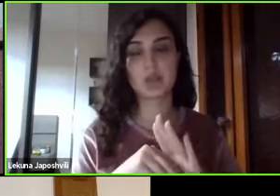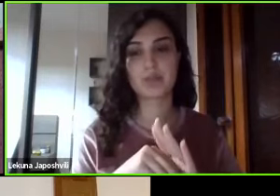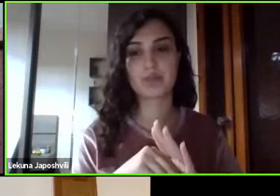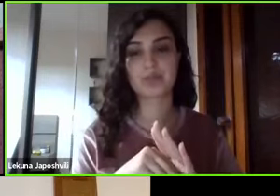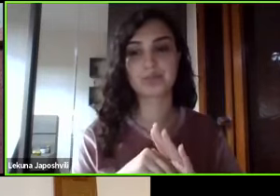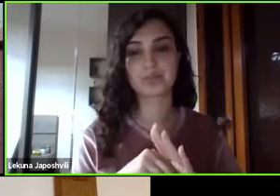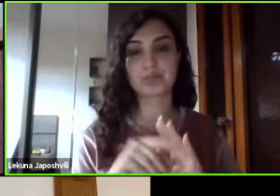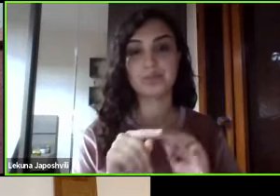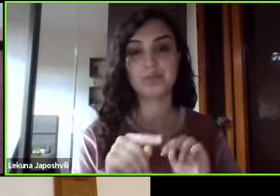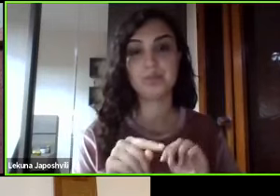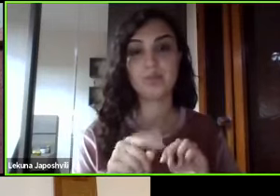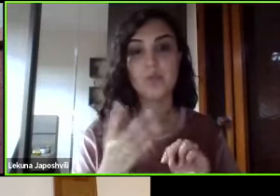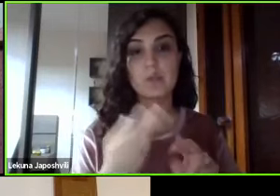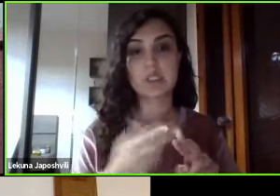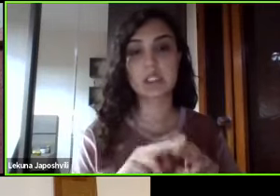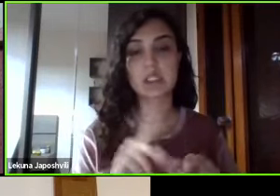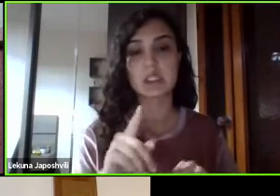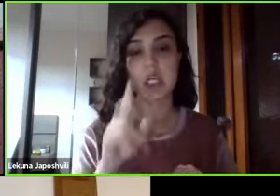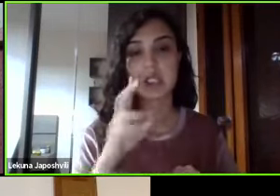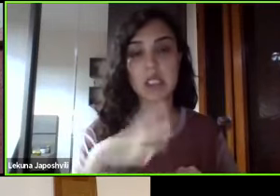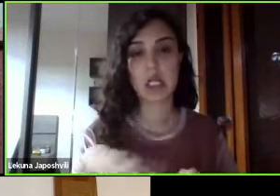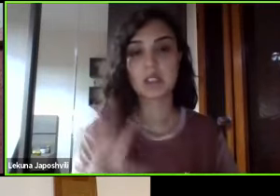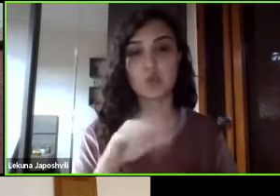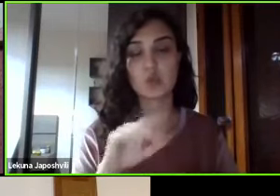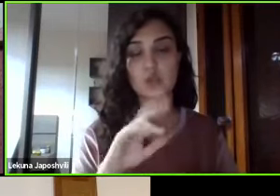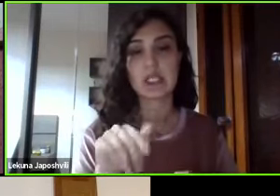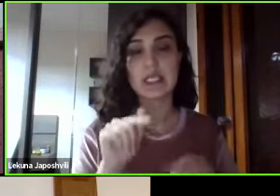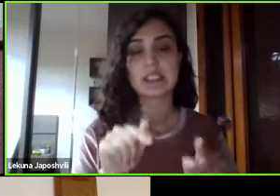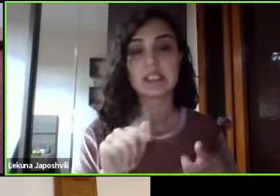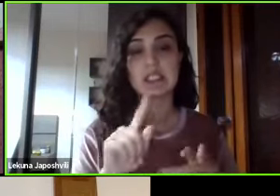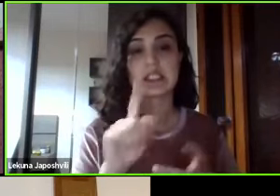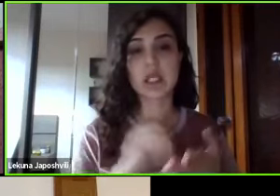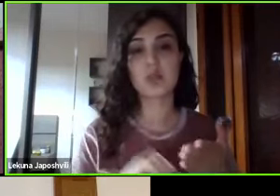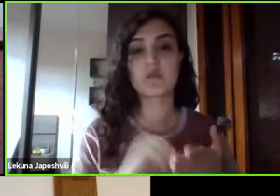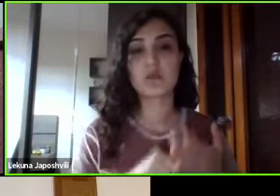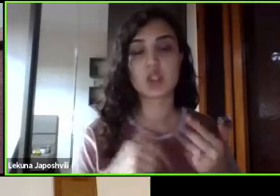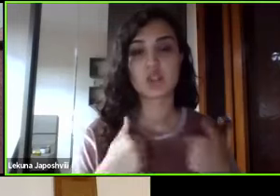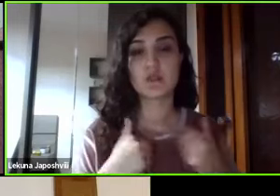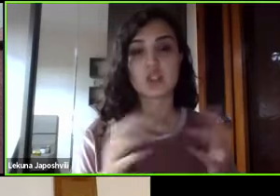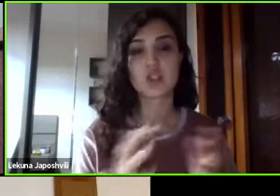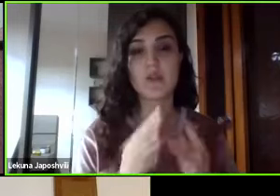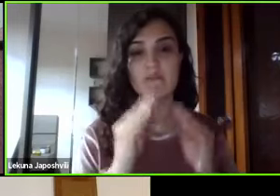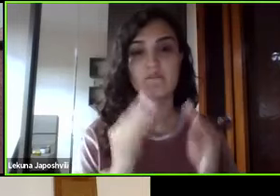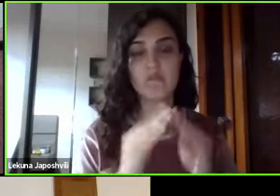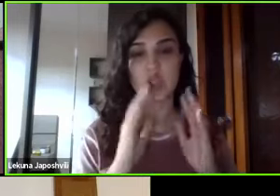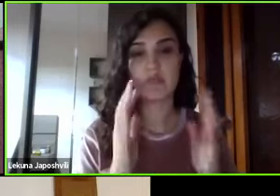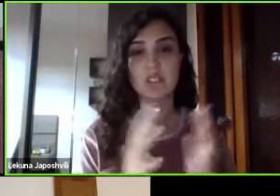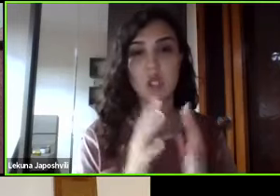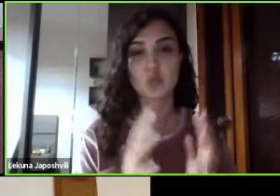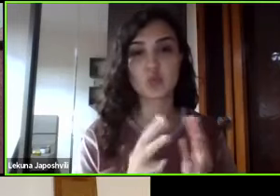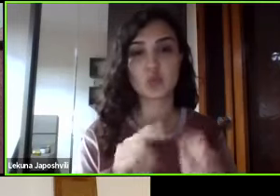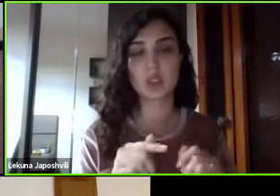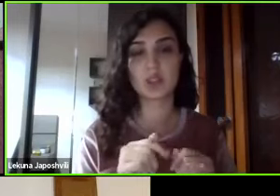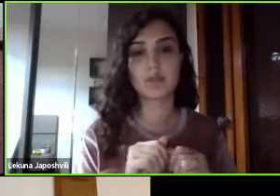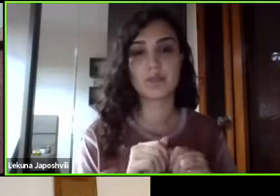ტრენდი, რომელსაც ატარებს საქართველო და ის ტრენდი საფუძველზე ჩვენ შევინარჩუნეთ ასე